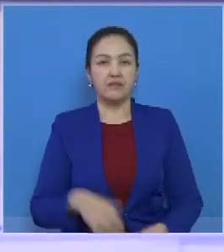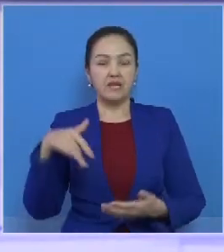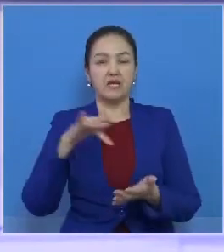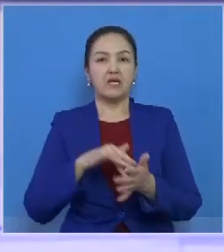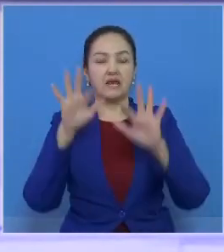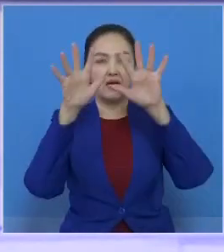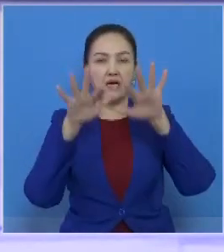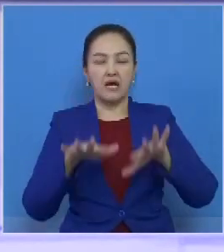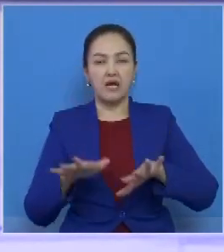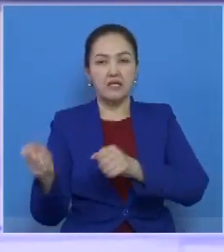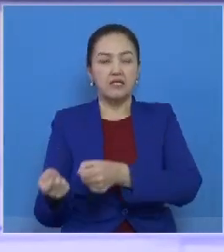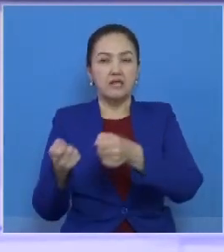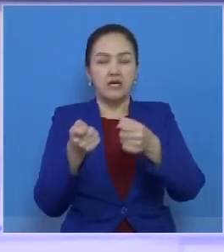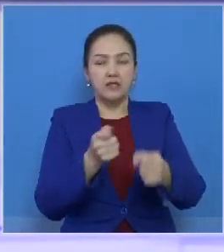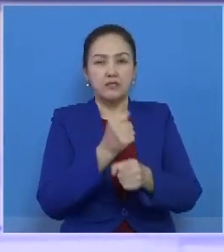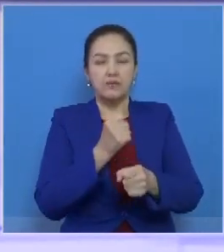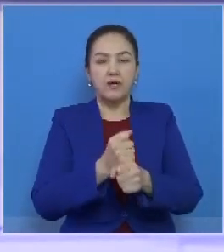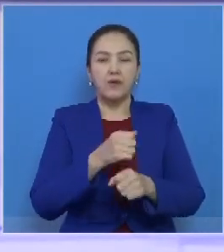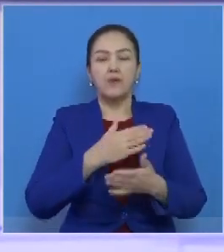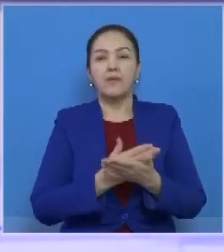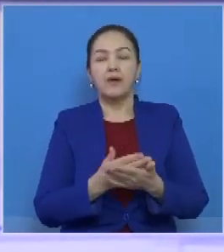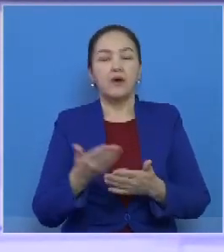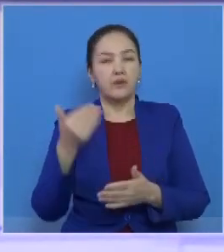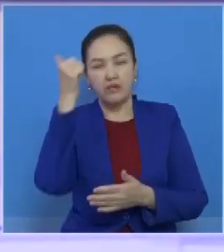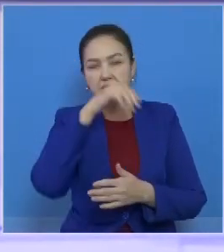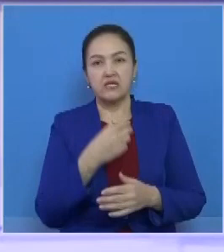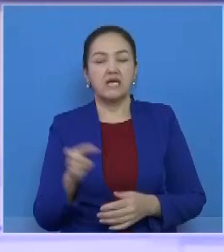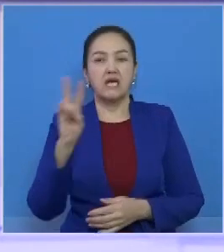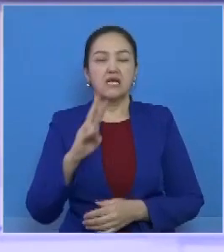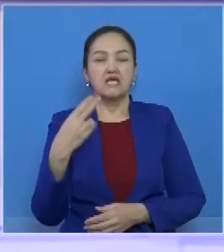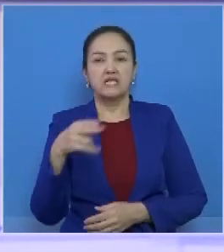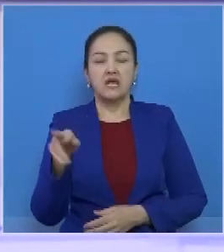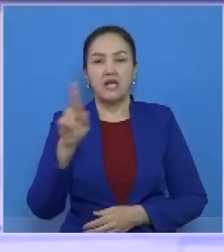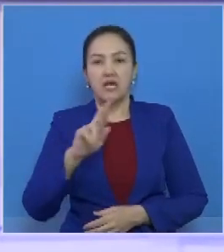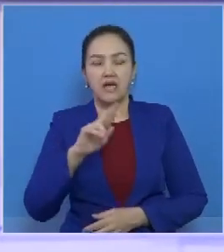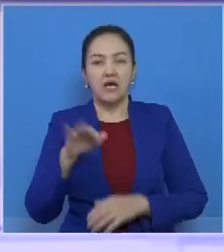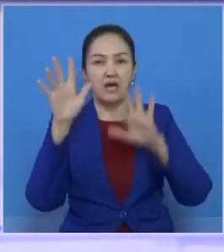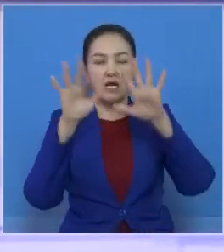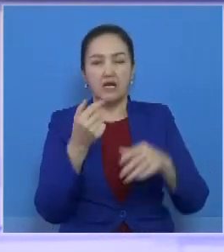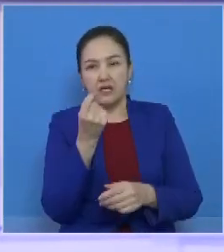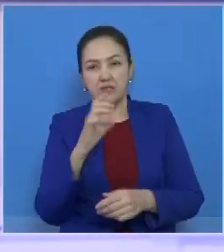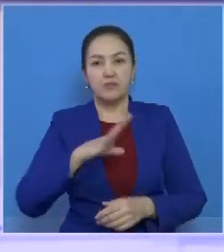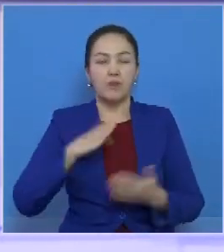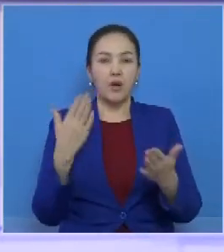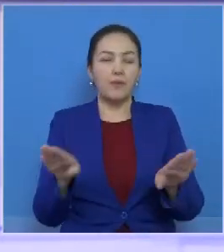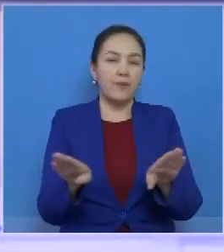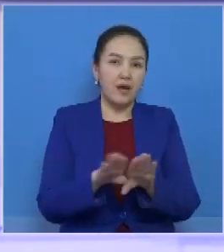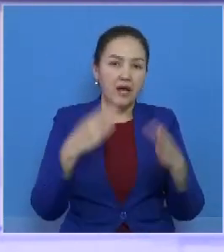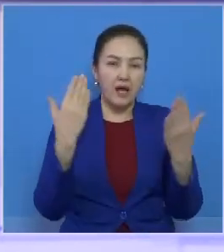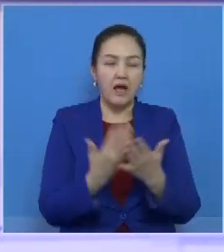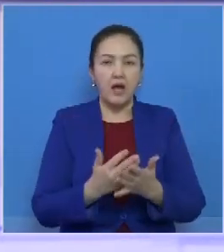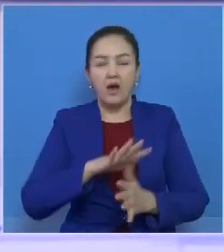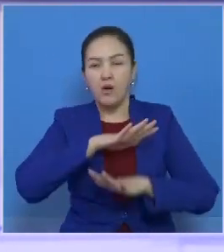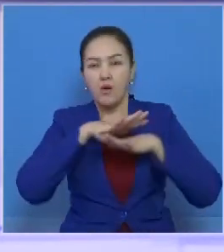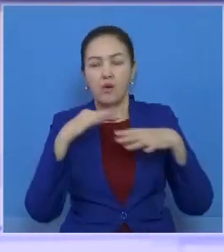қалада қар шығару жұмыстары үздіксіз жүреді. Өткен жылы қараша, желтоқсан және қаңтар айларында қар аз болатын. Салыстырмалы түрде биыл